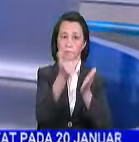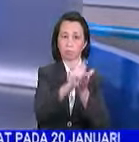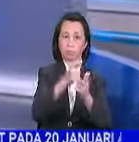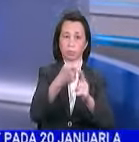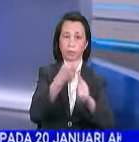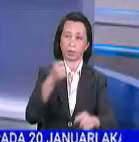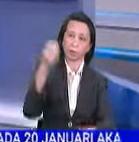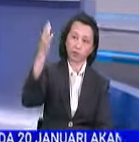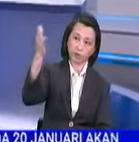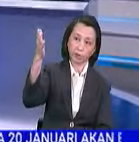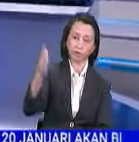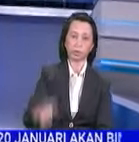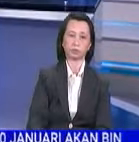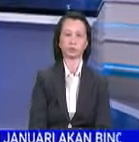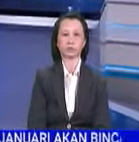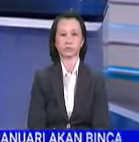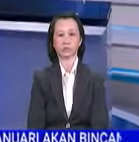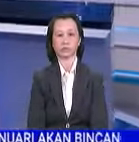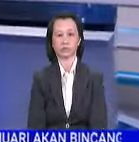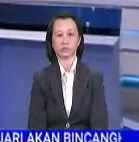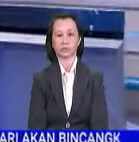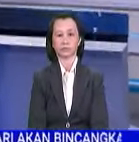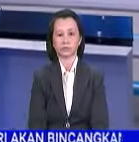sana. Teruskan.